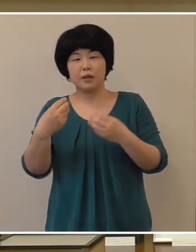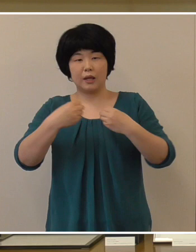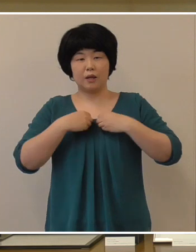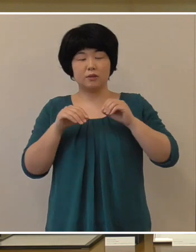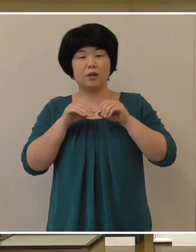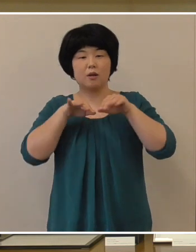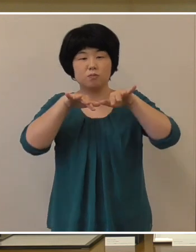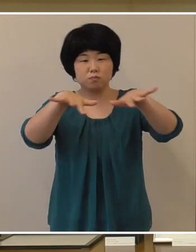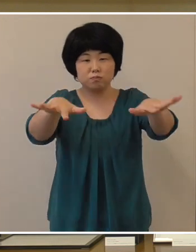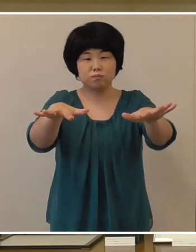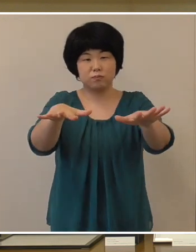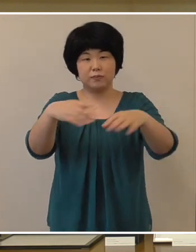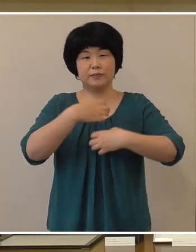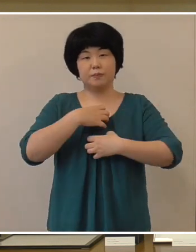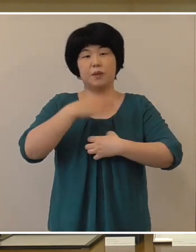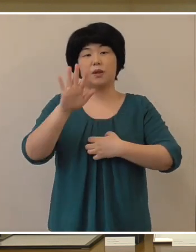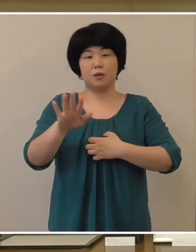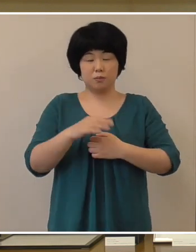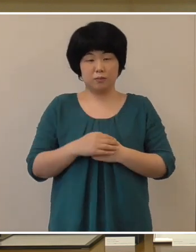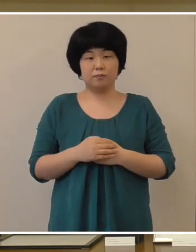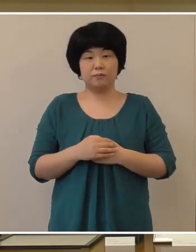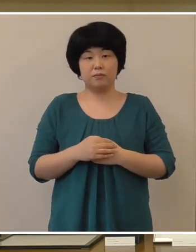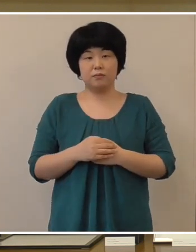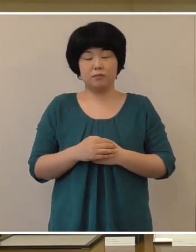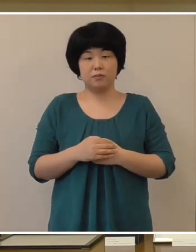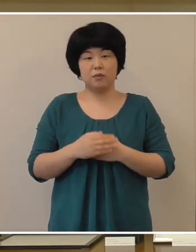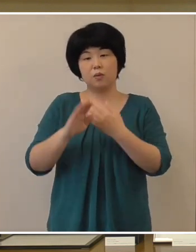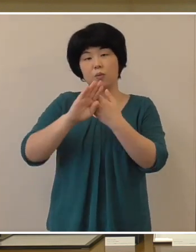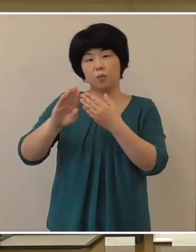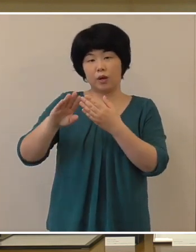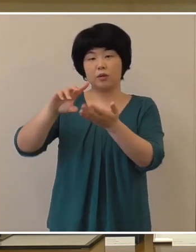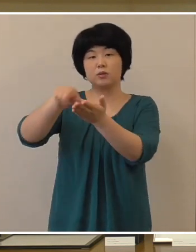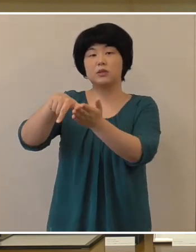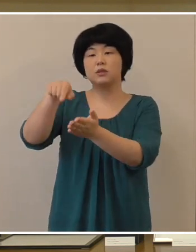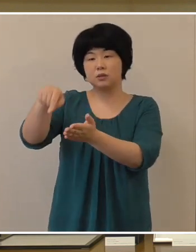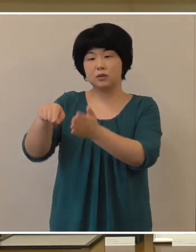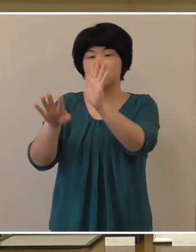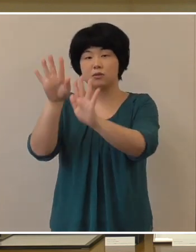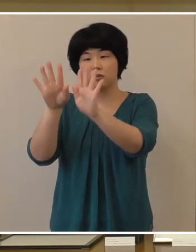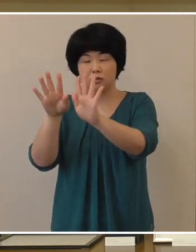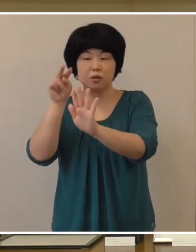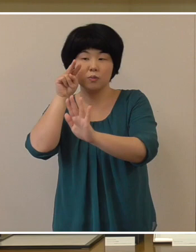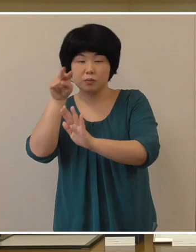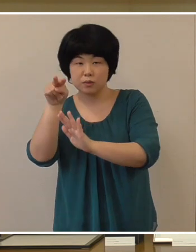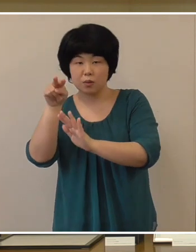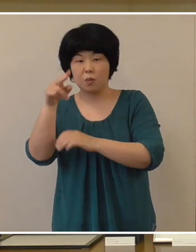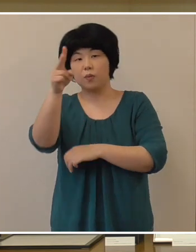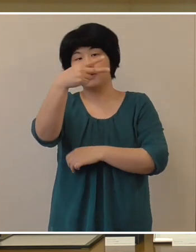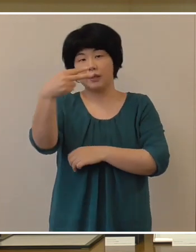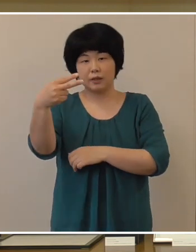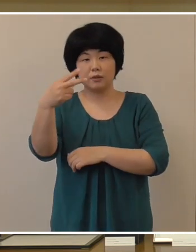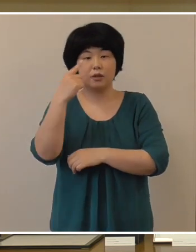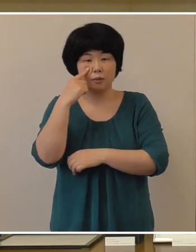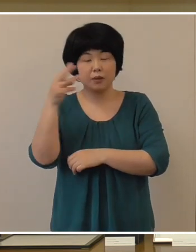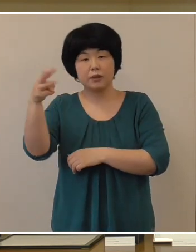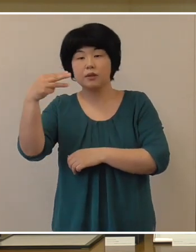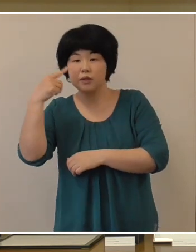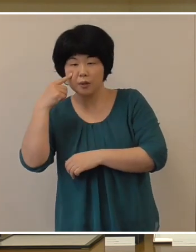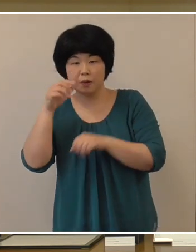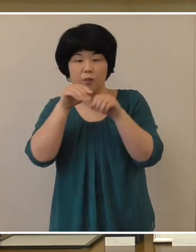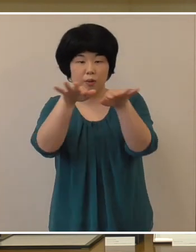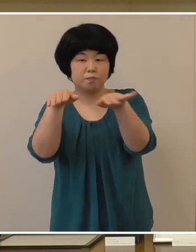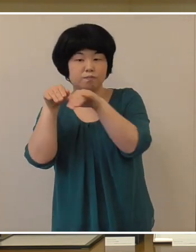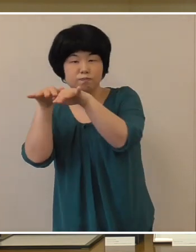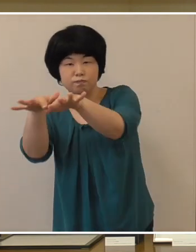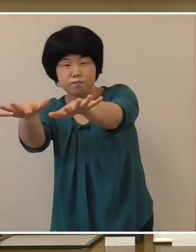り返してくることを恐れているからです。過去の事例に学びますと、第2、第3の波の方